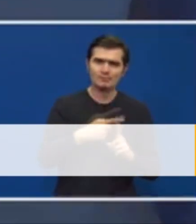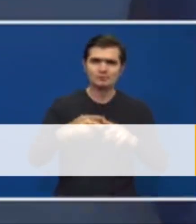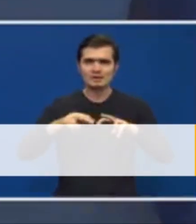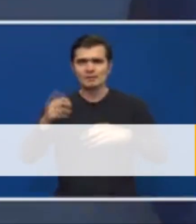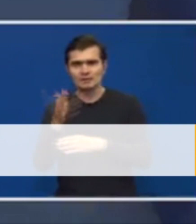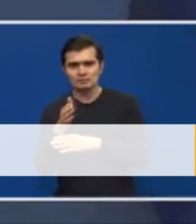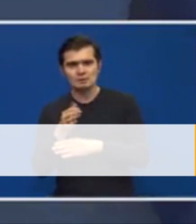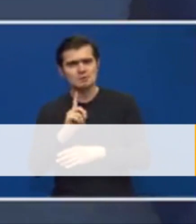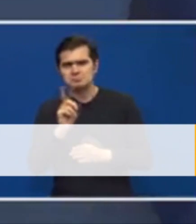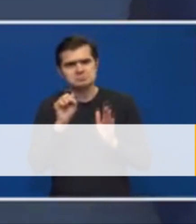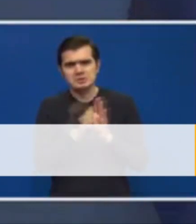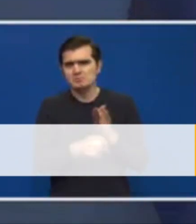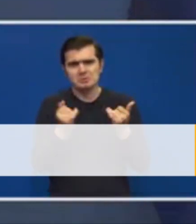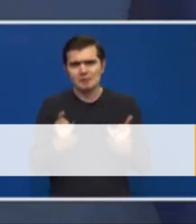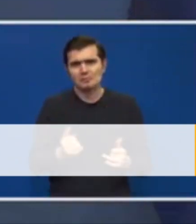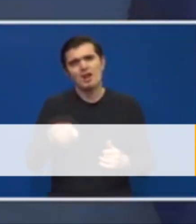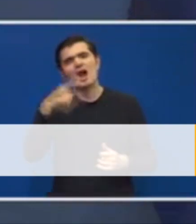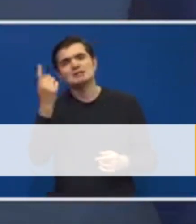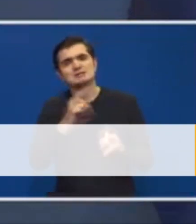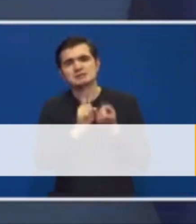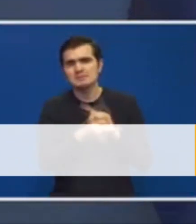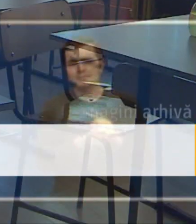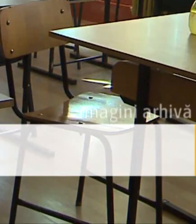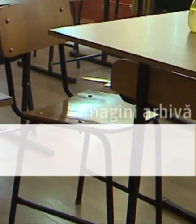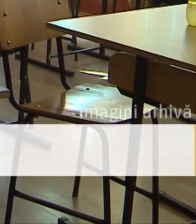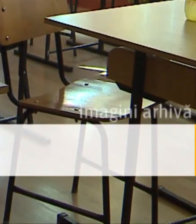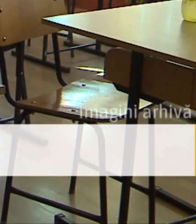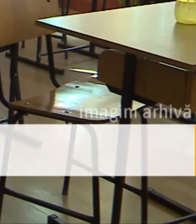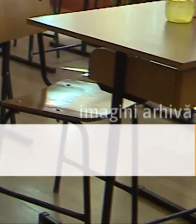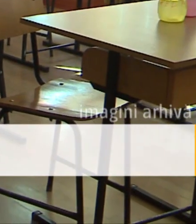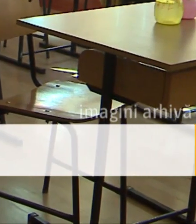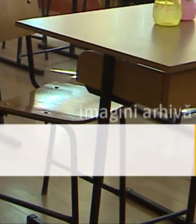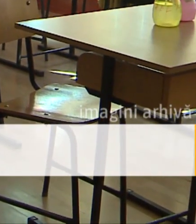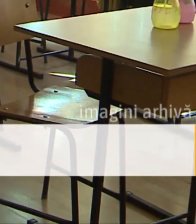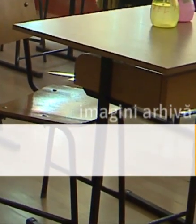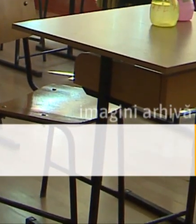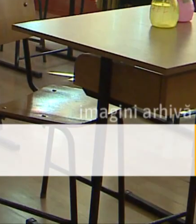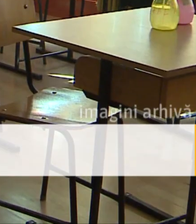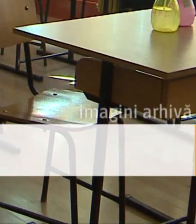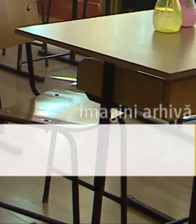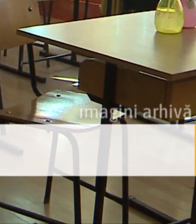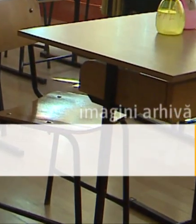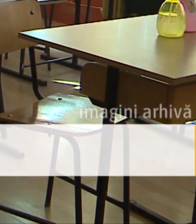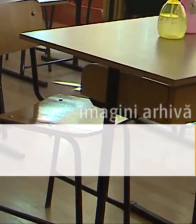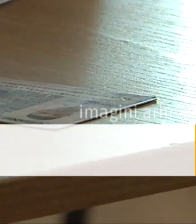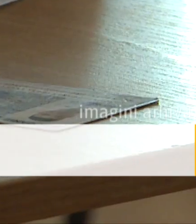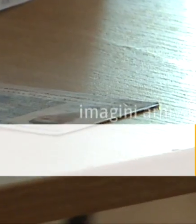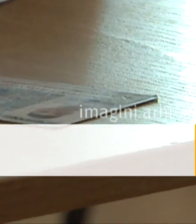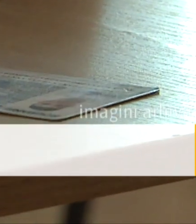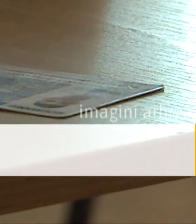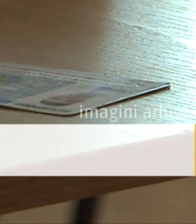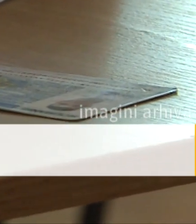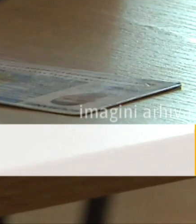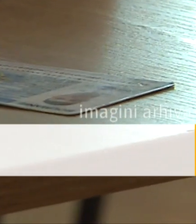evaluarea națională, nu se impune în acest moment modificarea calendarului. Un ordin de ministru prevede și prelungirea perioadei de încheiere a